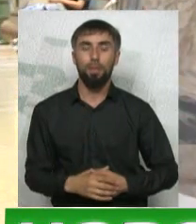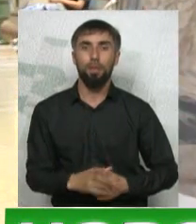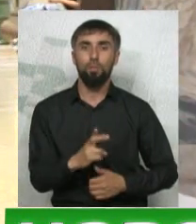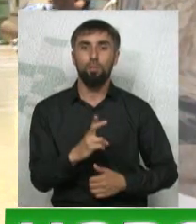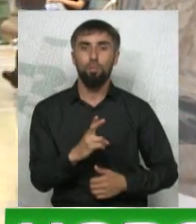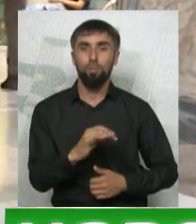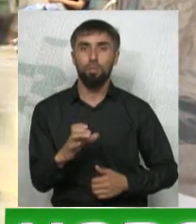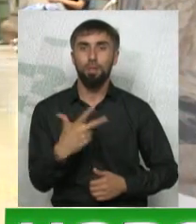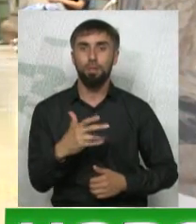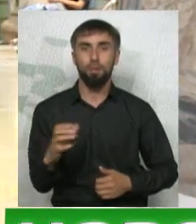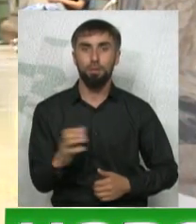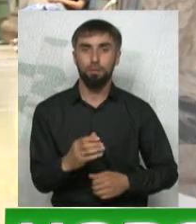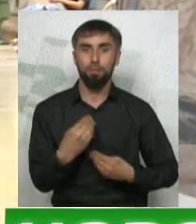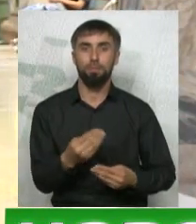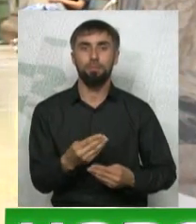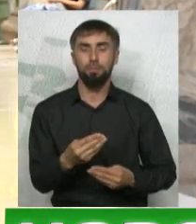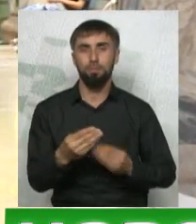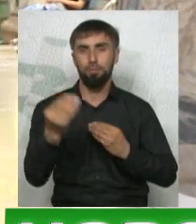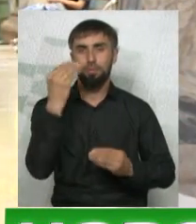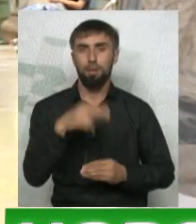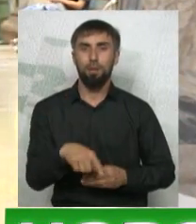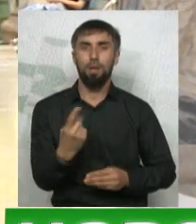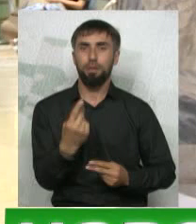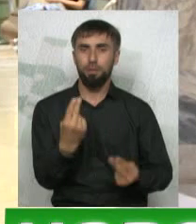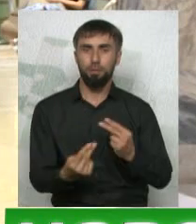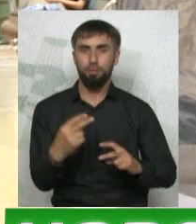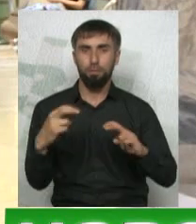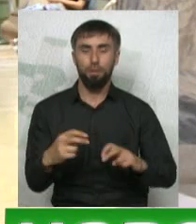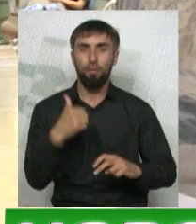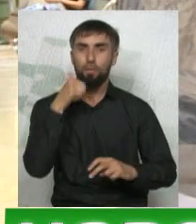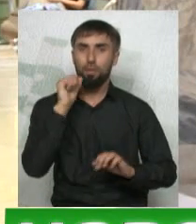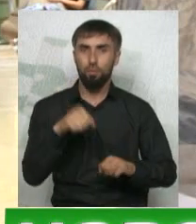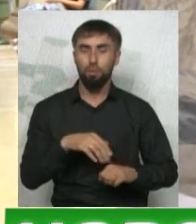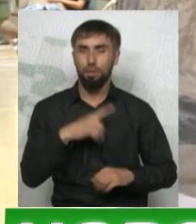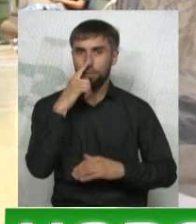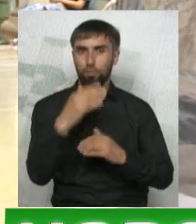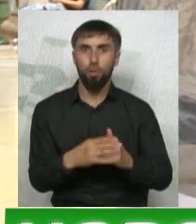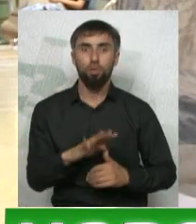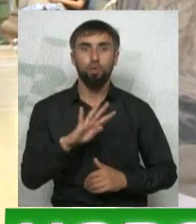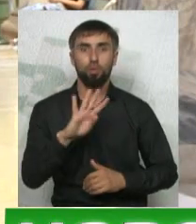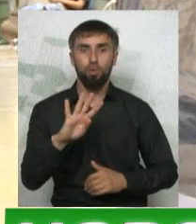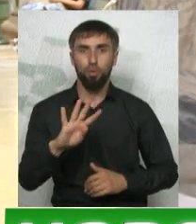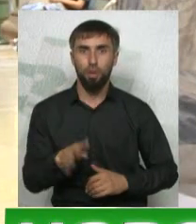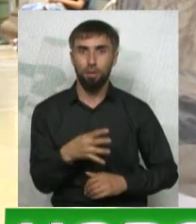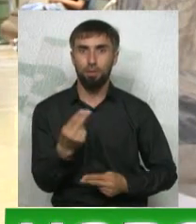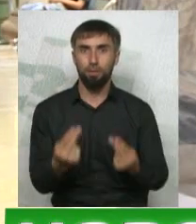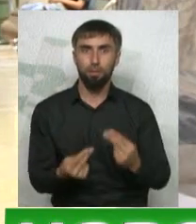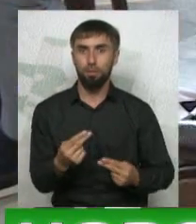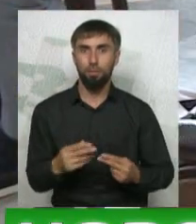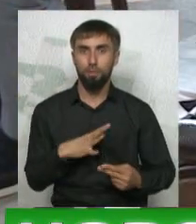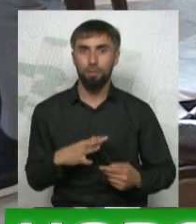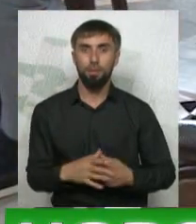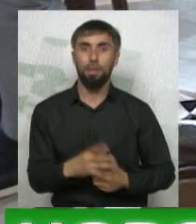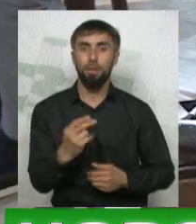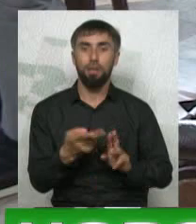бонус 30 секунд. Ну, обычно партия проходит. Вот вчера вот почти 4 часа. Последняя партия продолжалась 4 часа.